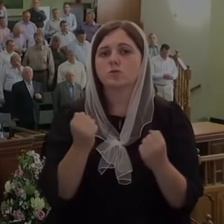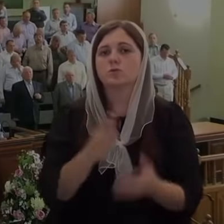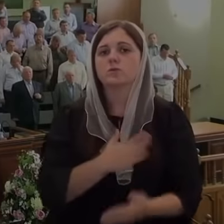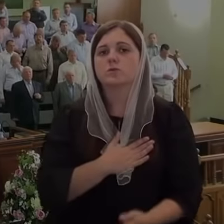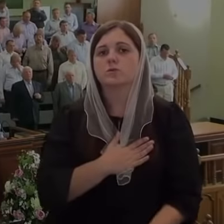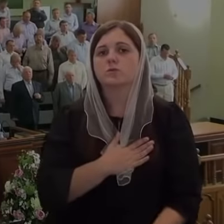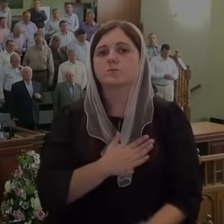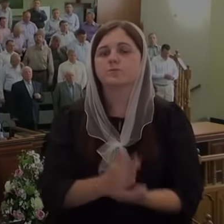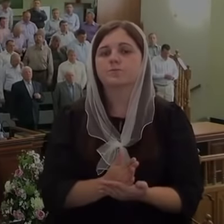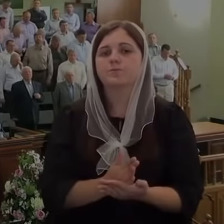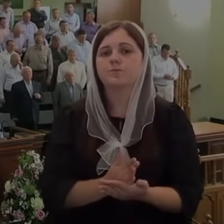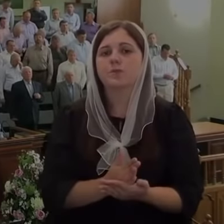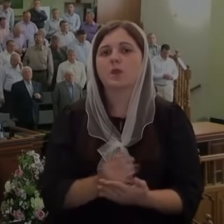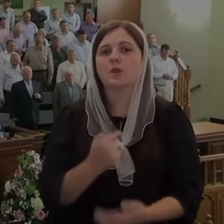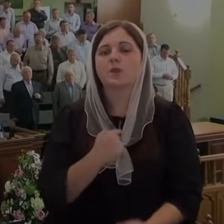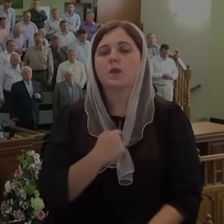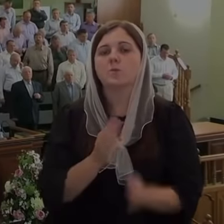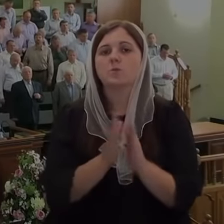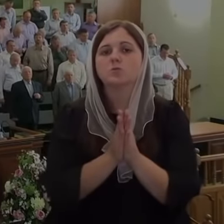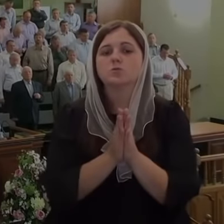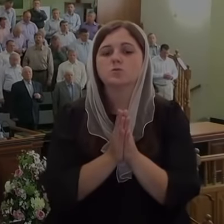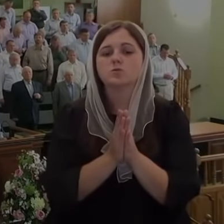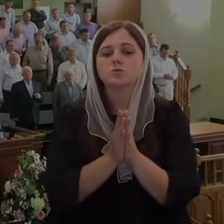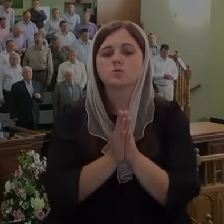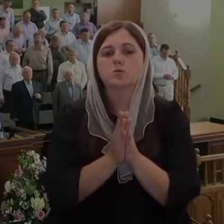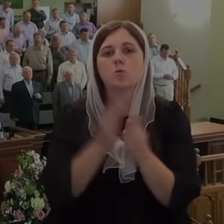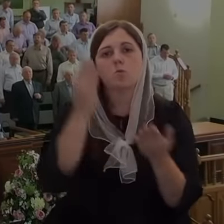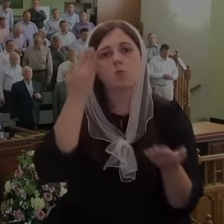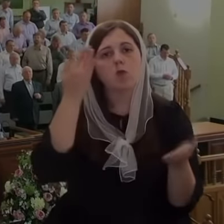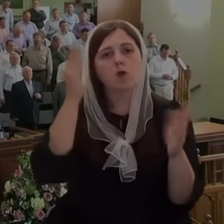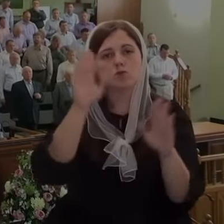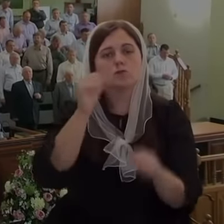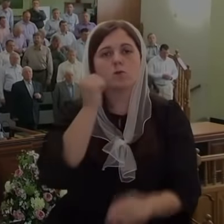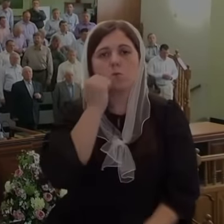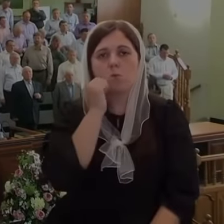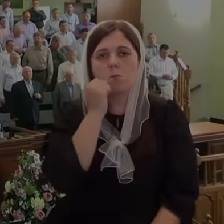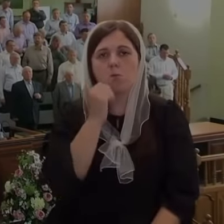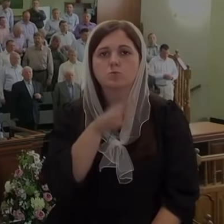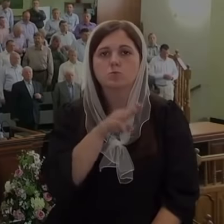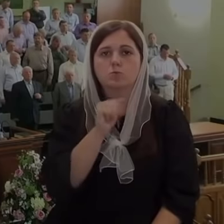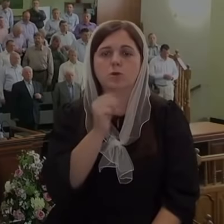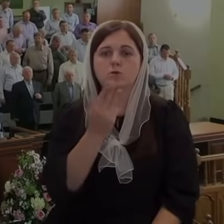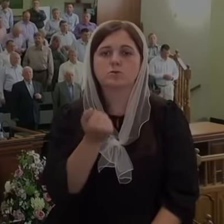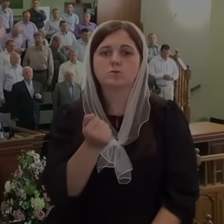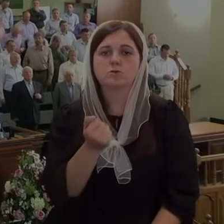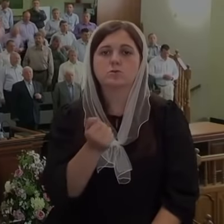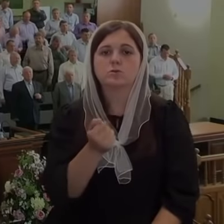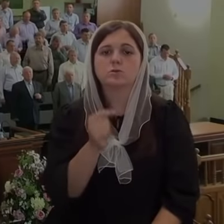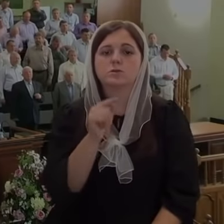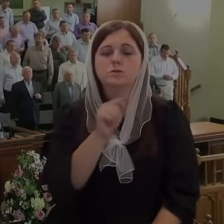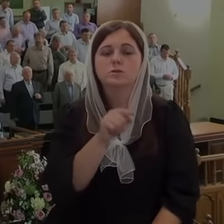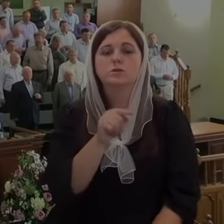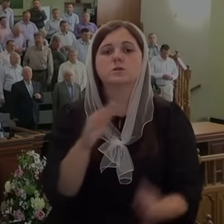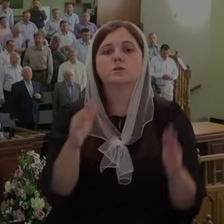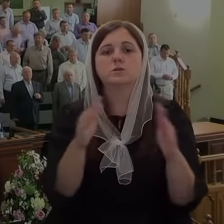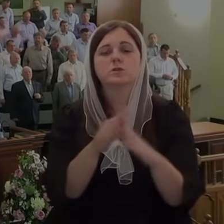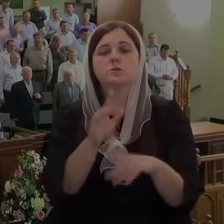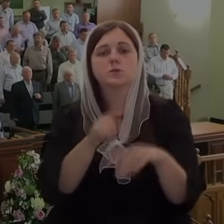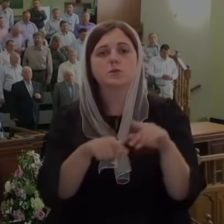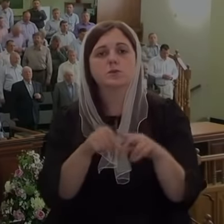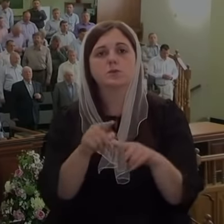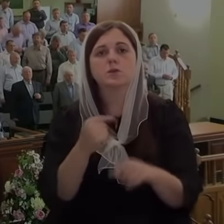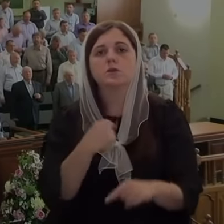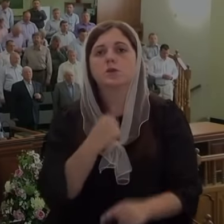нее. И я прошу, Господь, братьями и сестрами, благослови ее. Благослови ее, ее дом, ее родных.